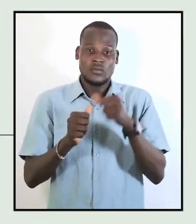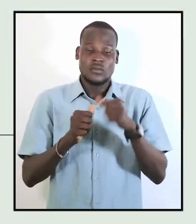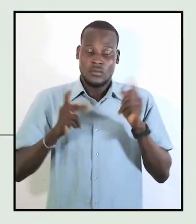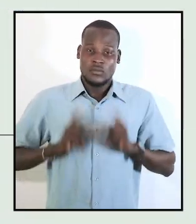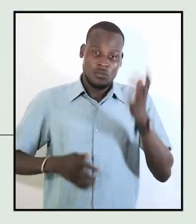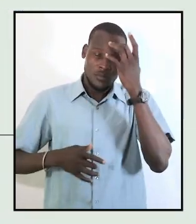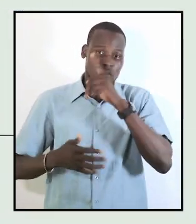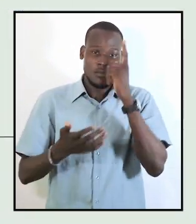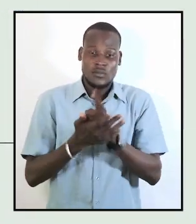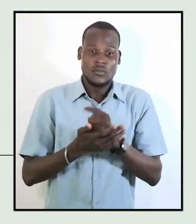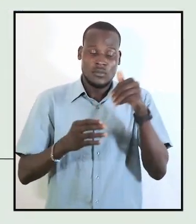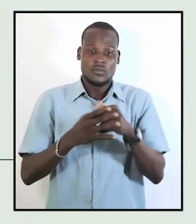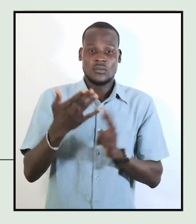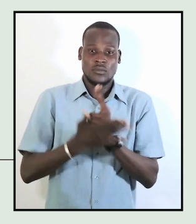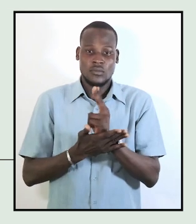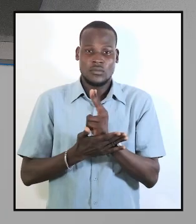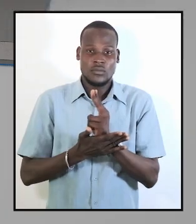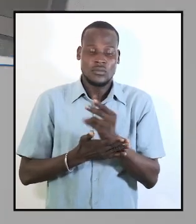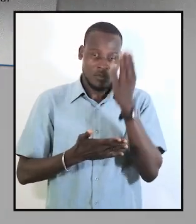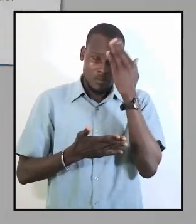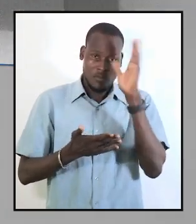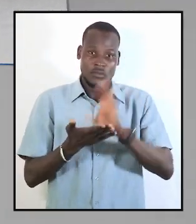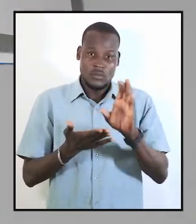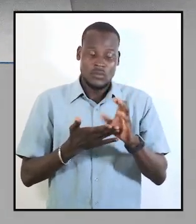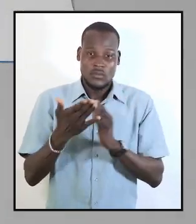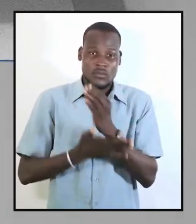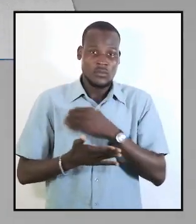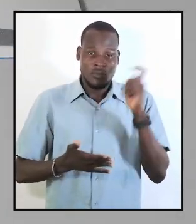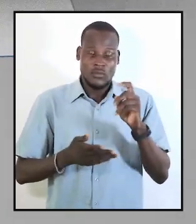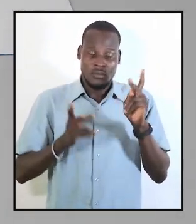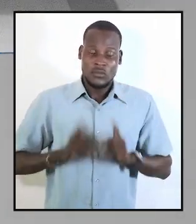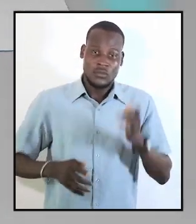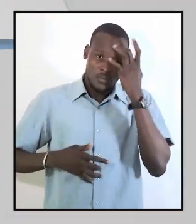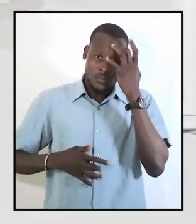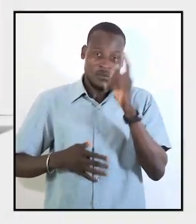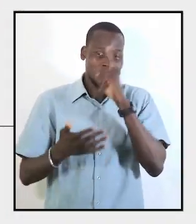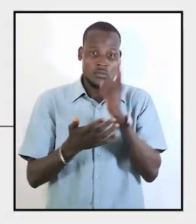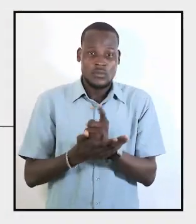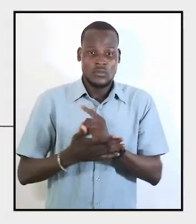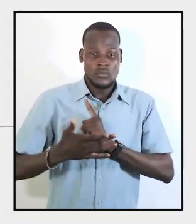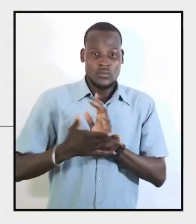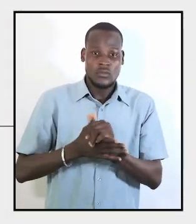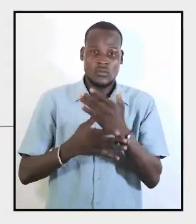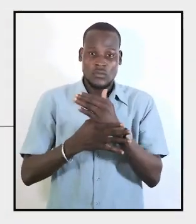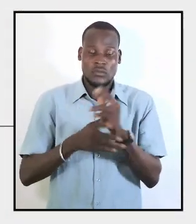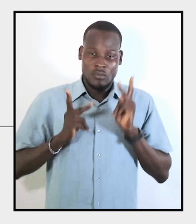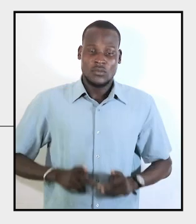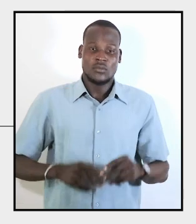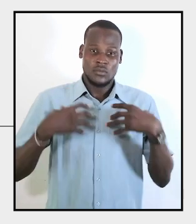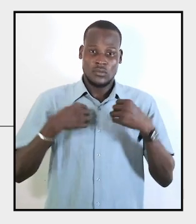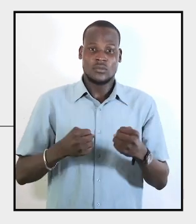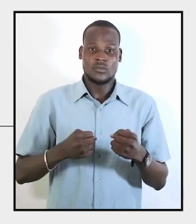patient soit pris en charge dans la dignité. Connaître la Charte des droits et devoirs des patients, c'est la clé d'une relation de confiance avec